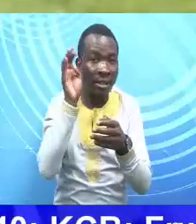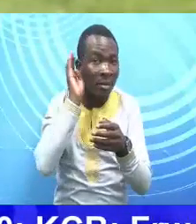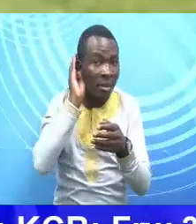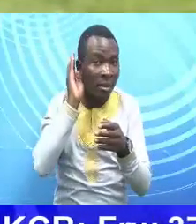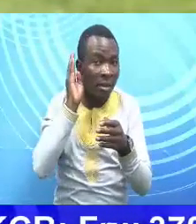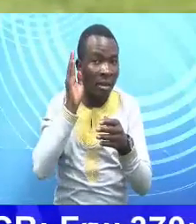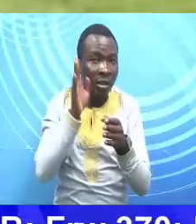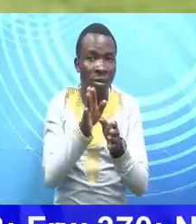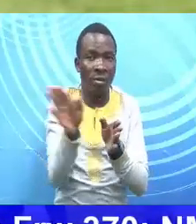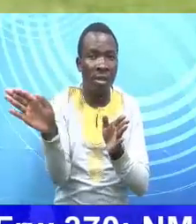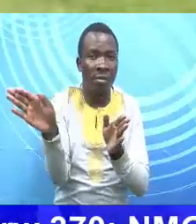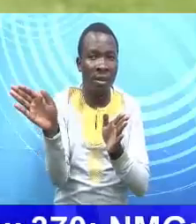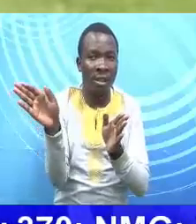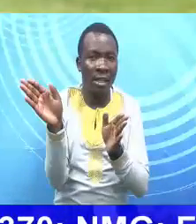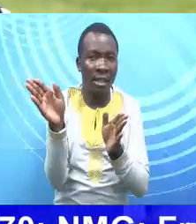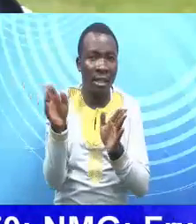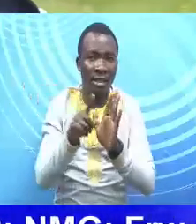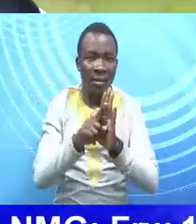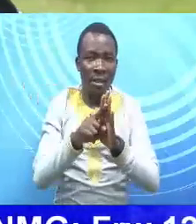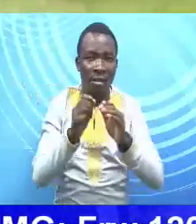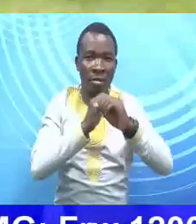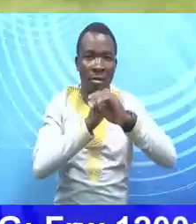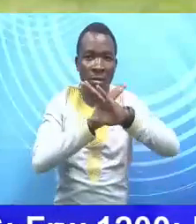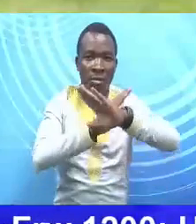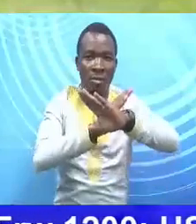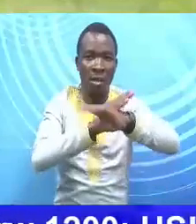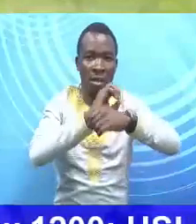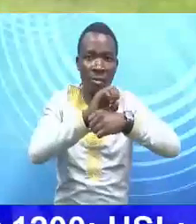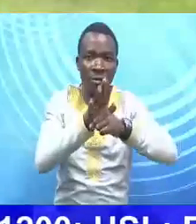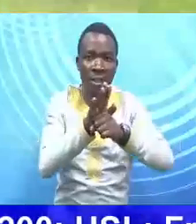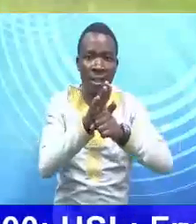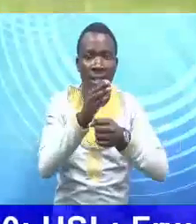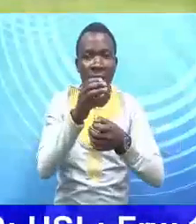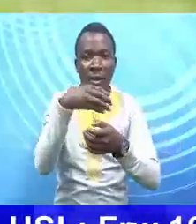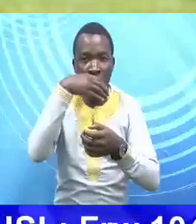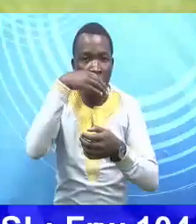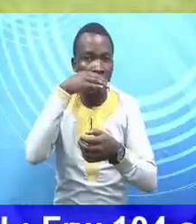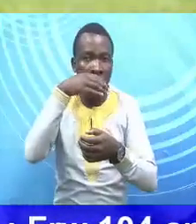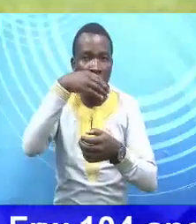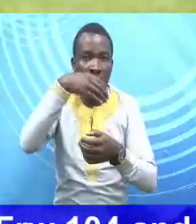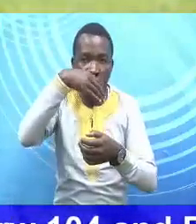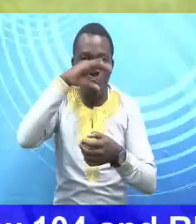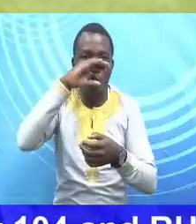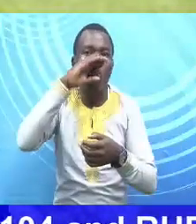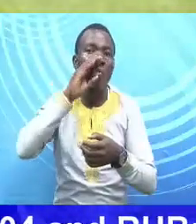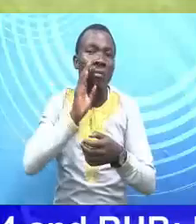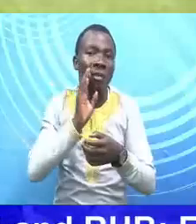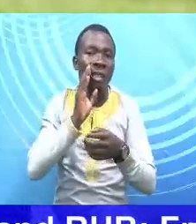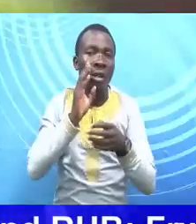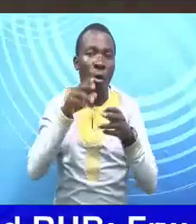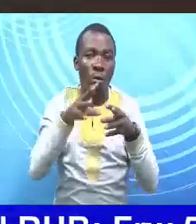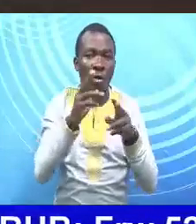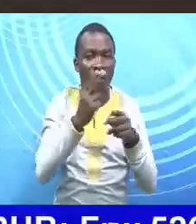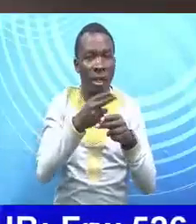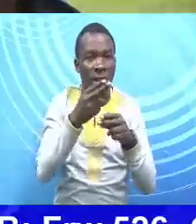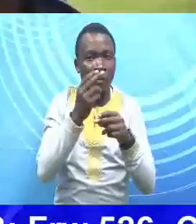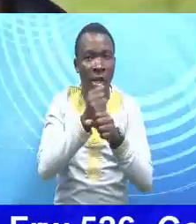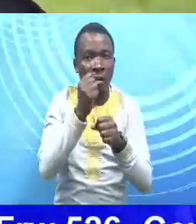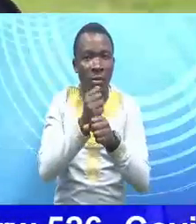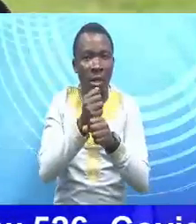yo kwirinda COVID ni muri ubwo buryo twafashwe twanywaga inzoga bitemewe n'amategeko uko byari bimeze bisa nk'aho abenshi